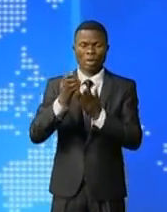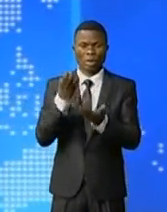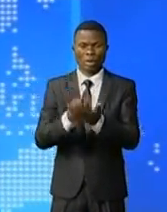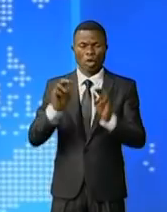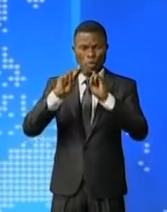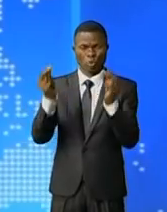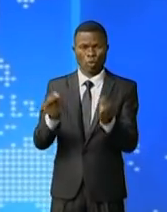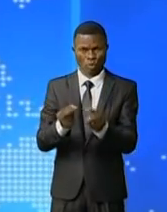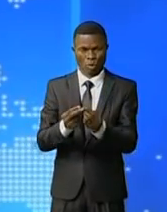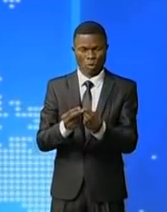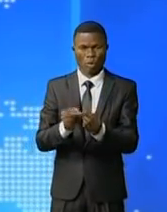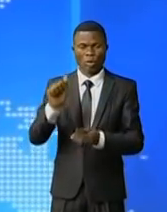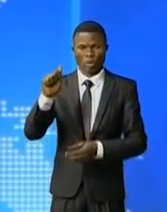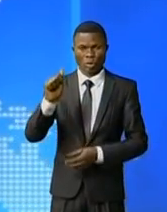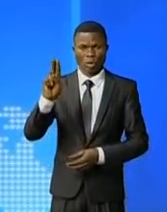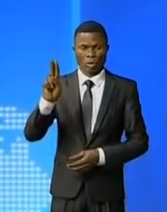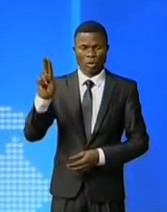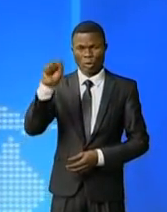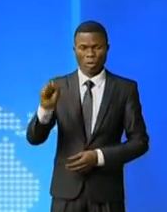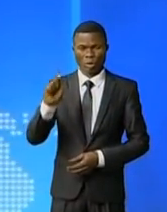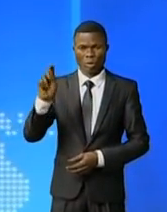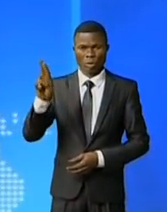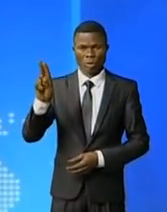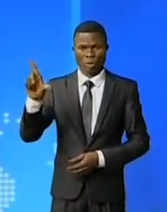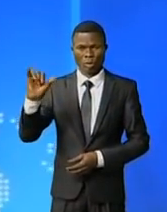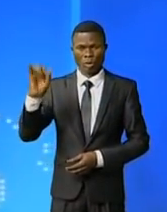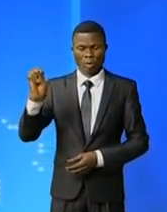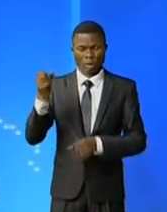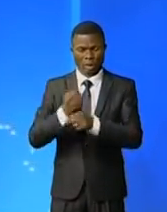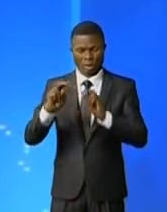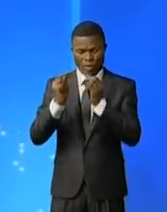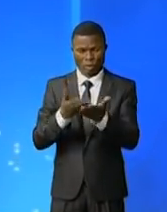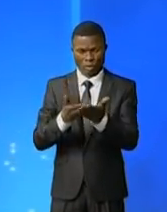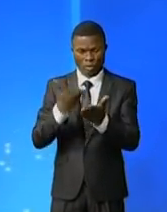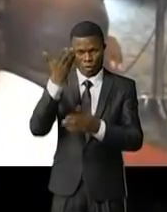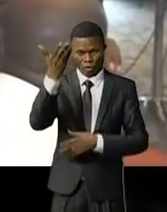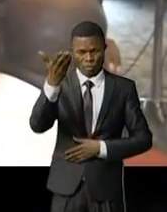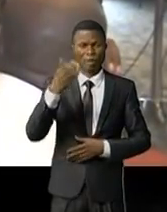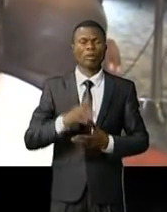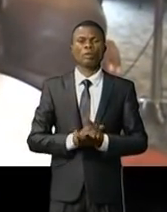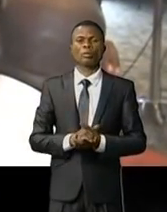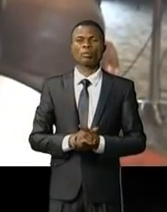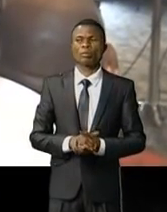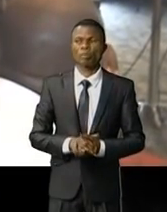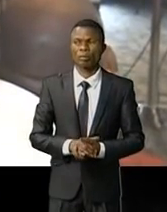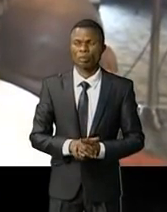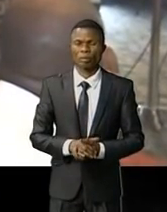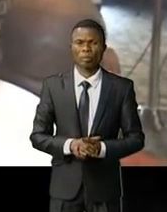structure australienne qui émerge dans ces secteurs. Serge Mata pour le reportage.